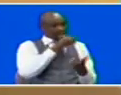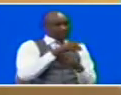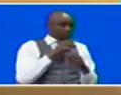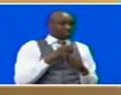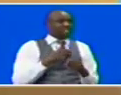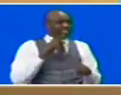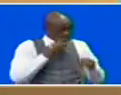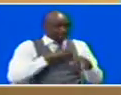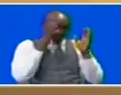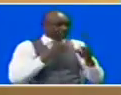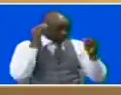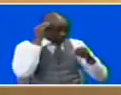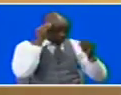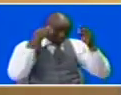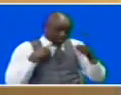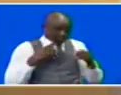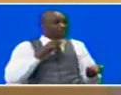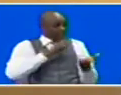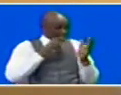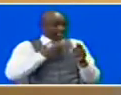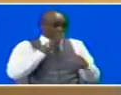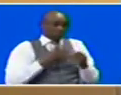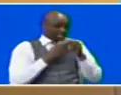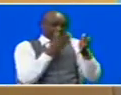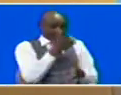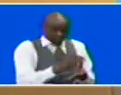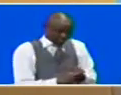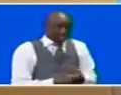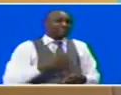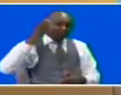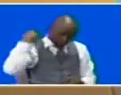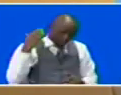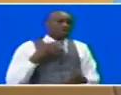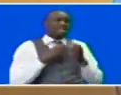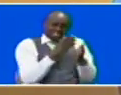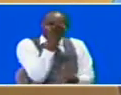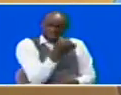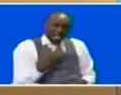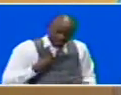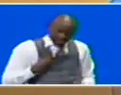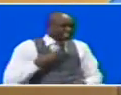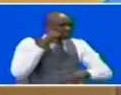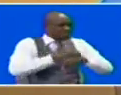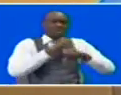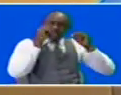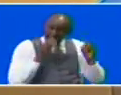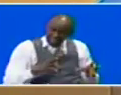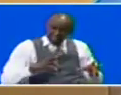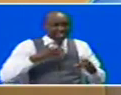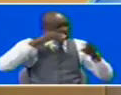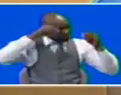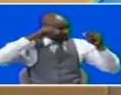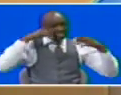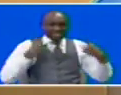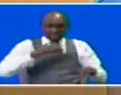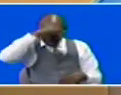bora. Maki kuna wengine hapa wanasema katika enzi za zamani kulikuwa na viongozi ambao walikuwa hawajafikisha kiwango fulani cha masomo,